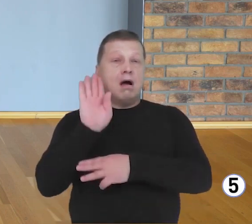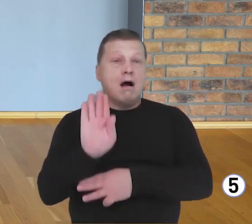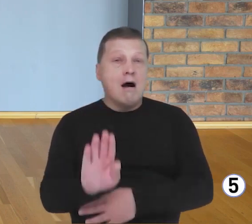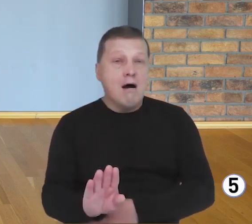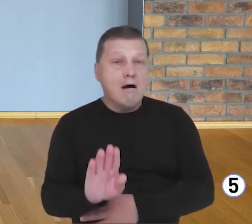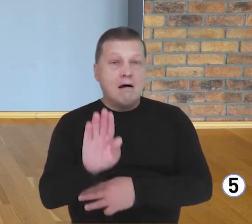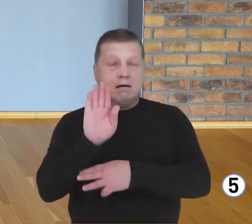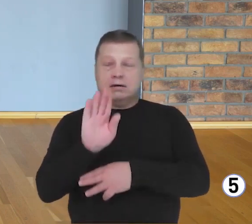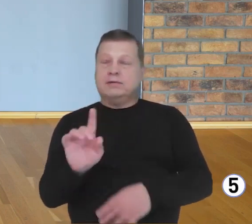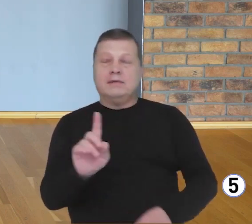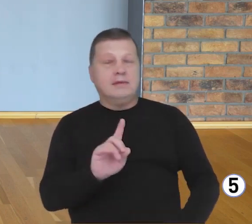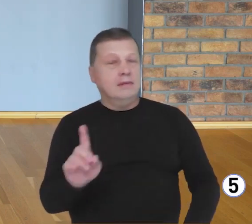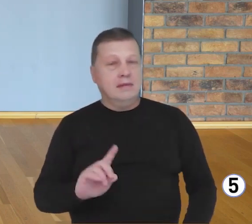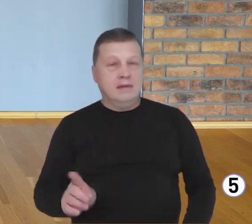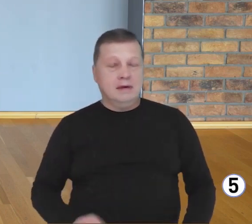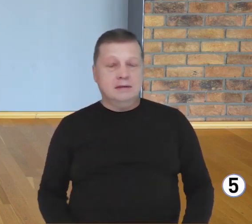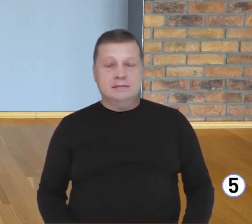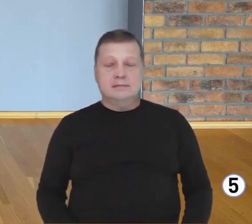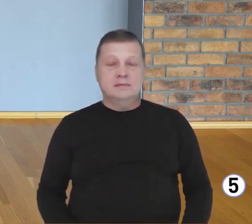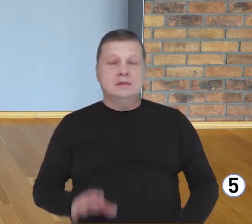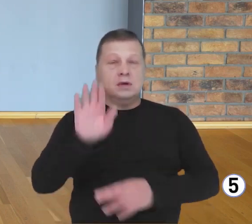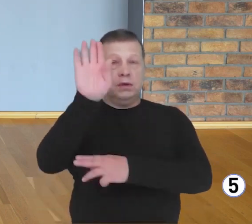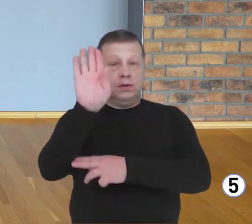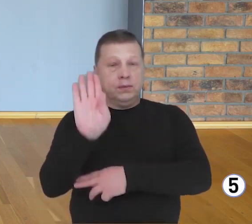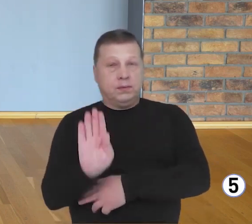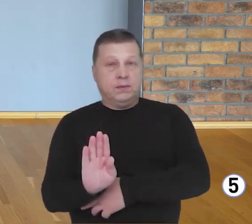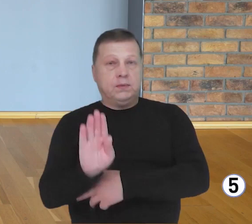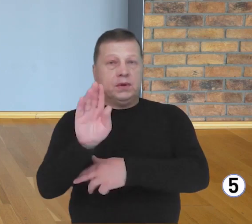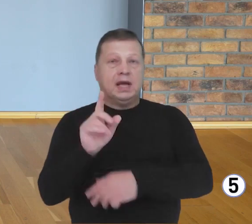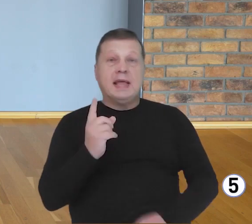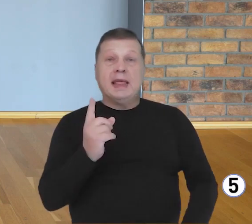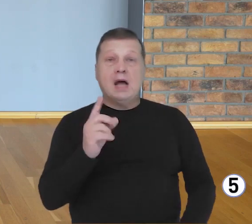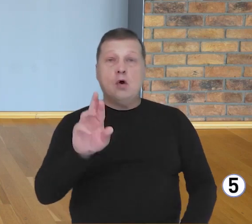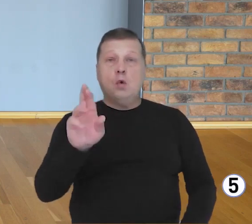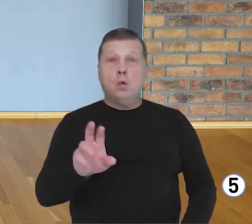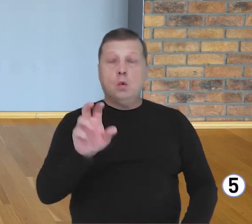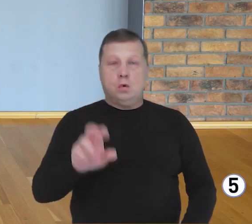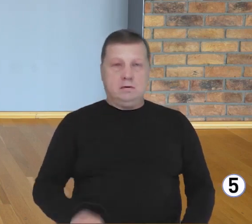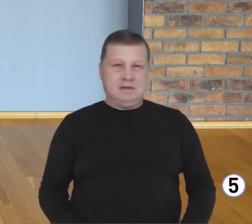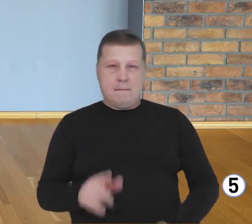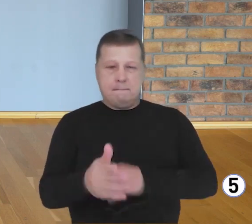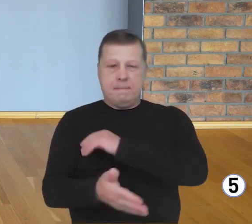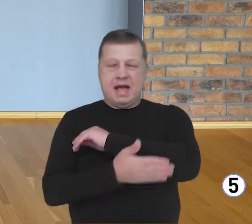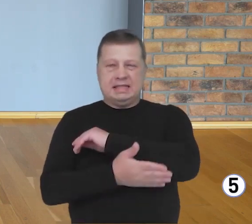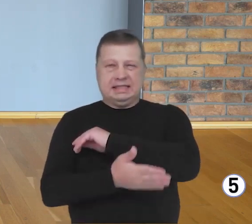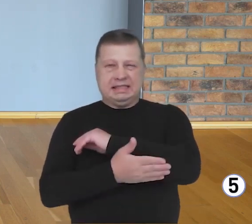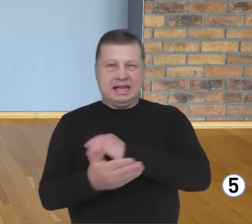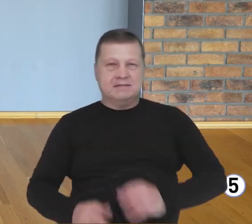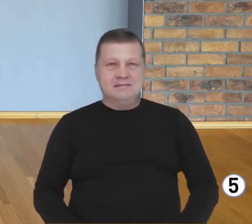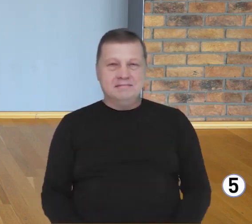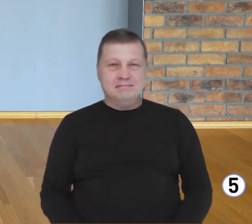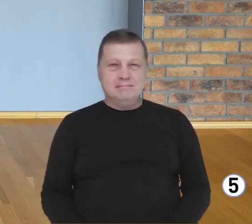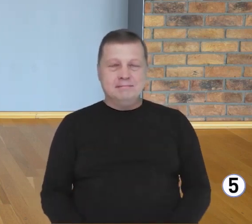górę. Nie przenoszę ciężaru ciała, tylko wykonuję jeden ruch. To jest taki bardzo podstawowy